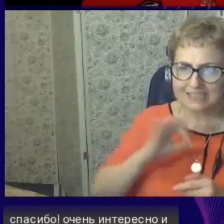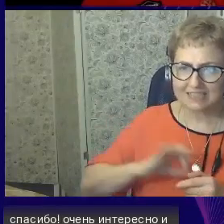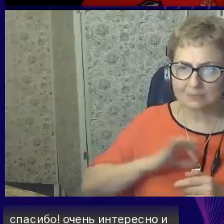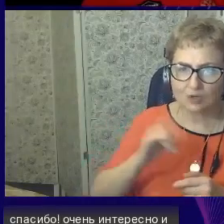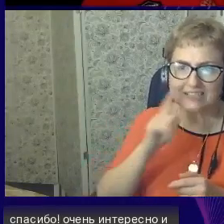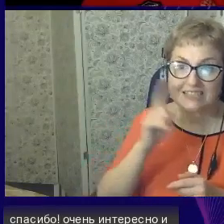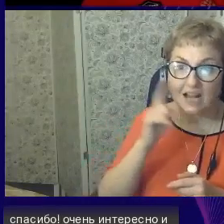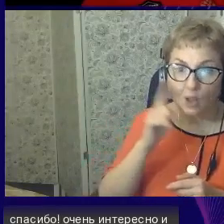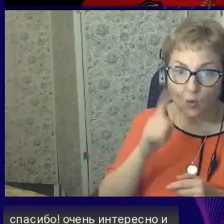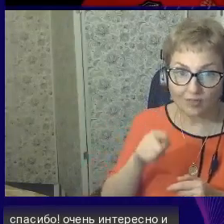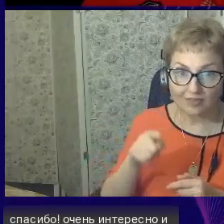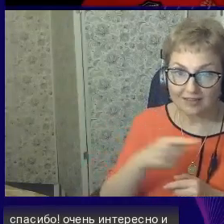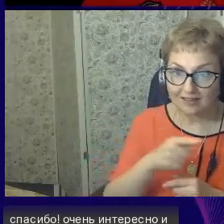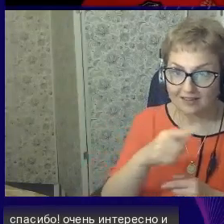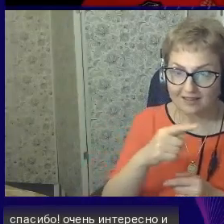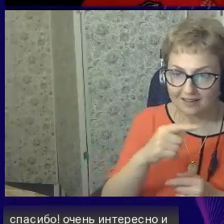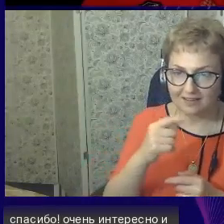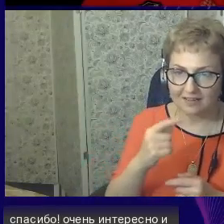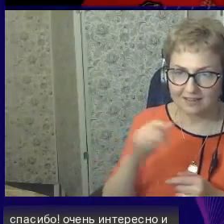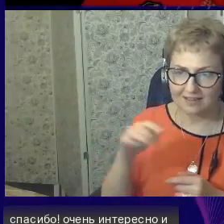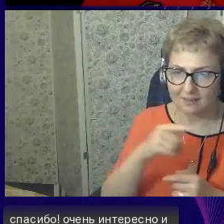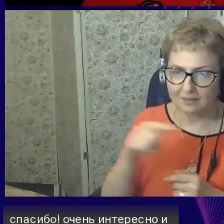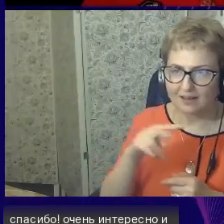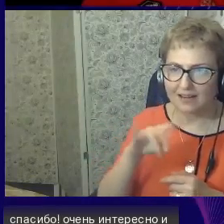эти зеленые линии.